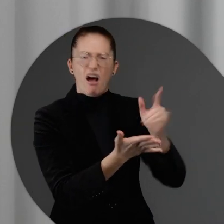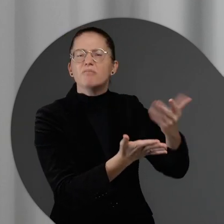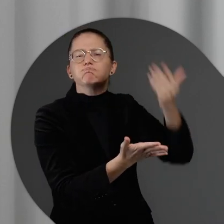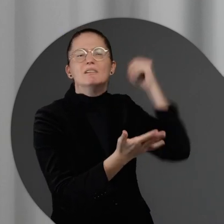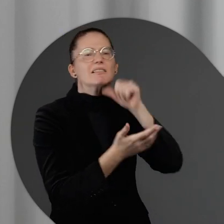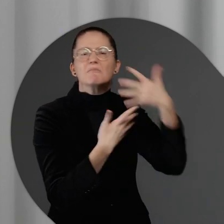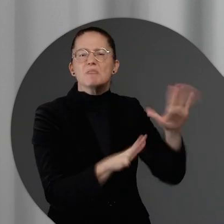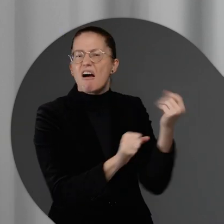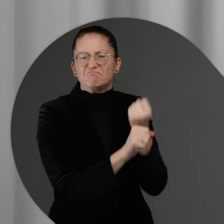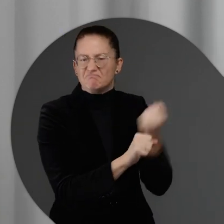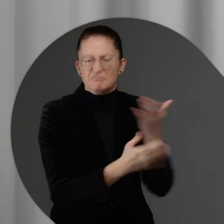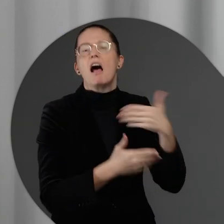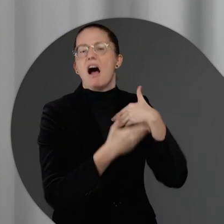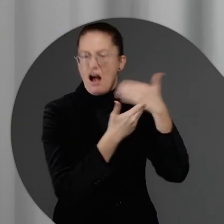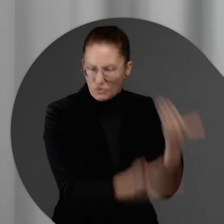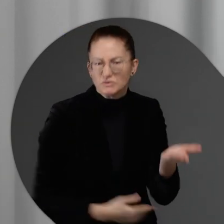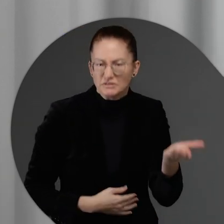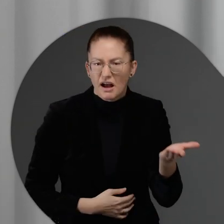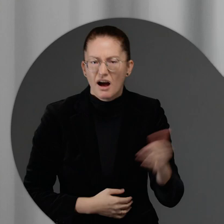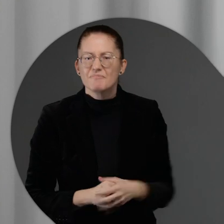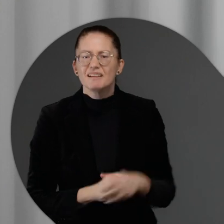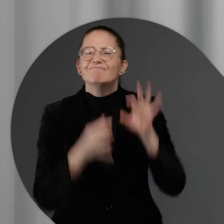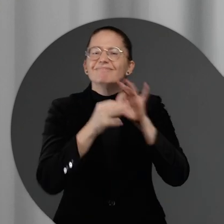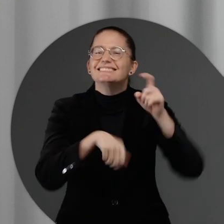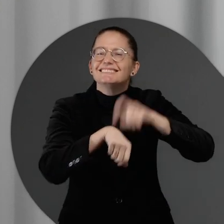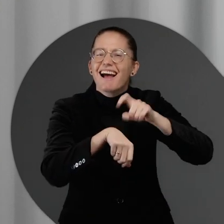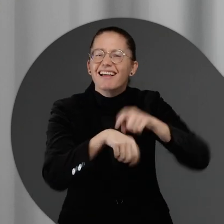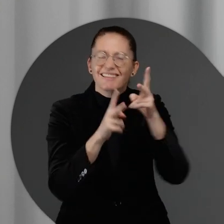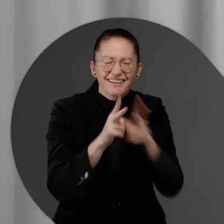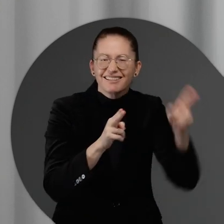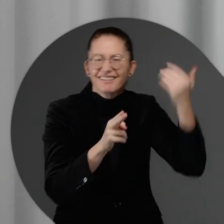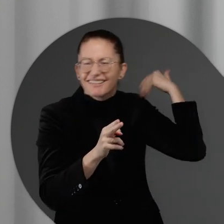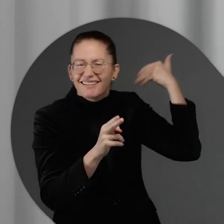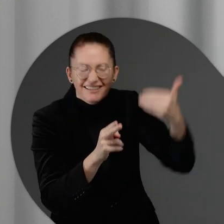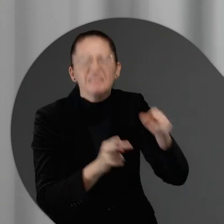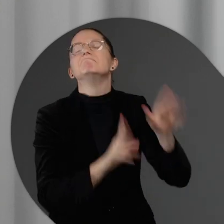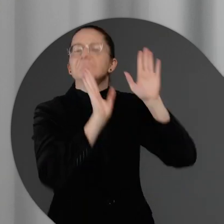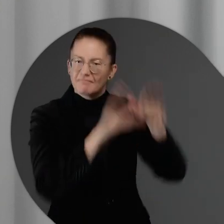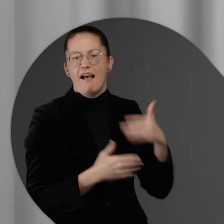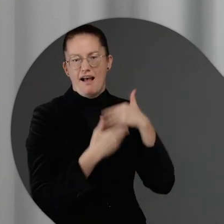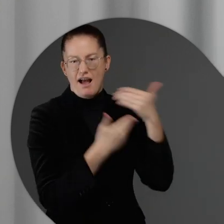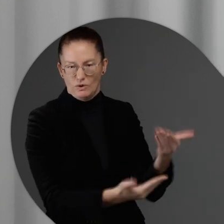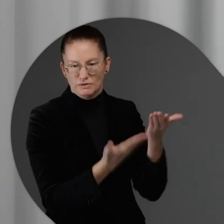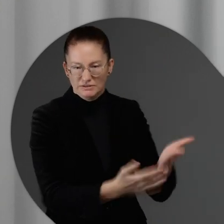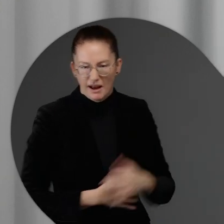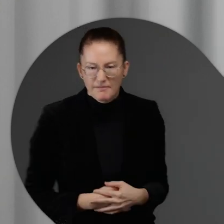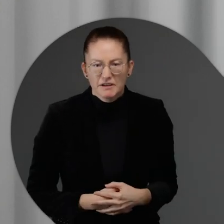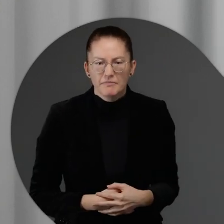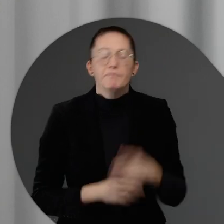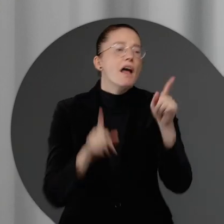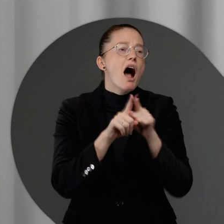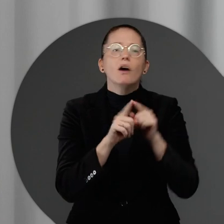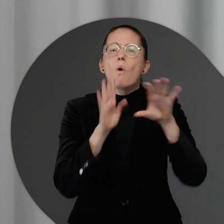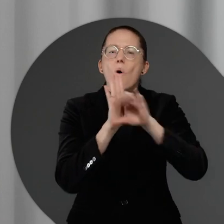Das sind so Ausnahmen, die eben so diese zeitliche Komponente haben. Es sind aber auch